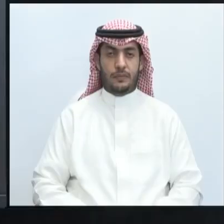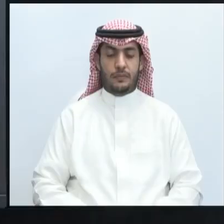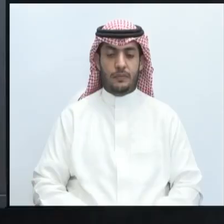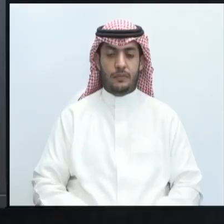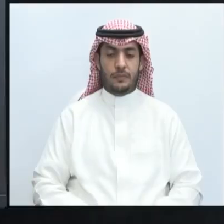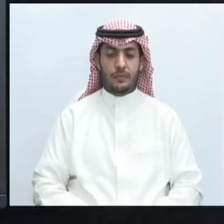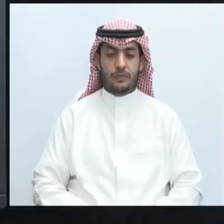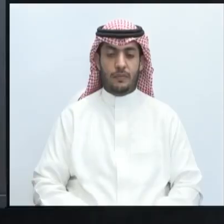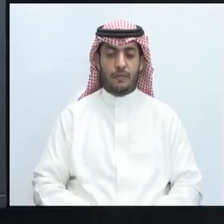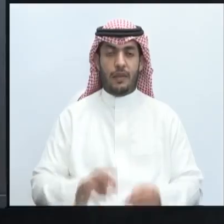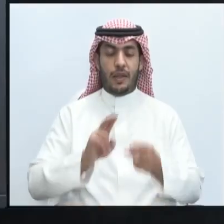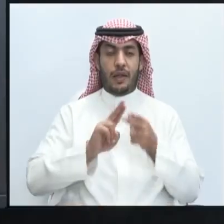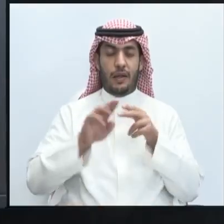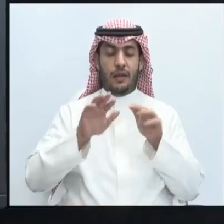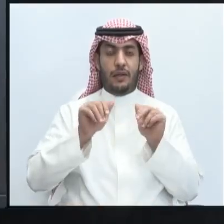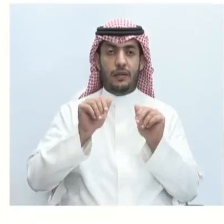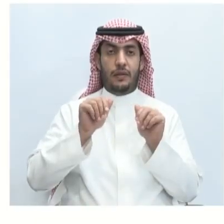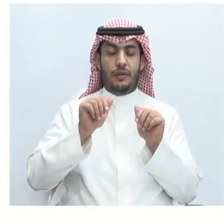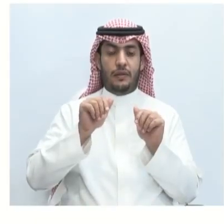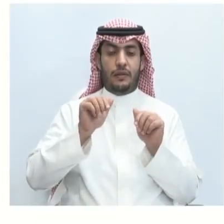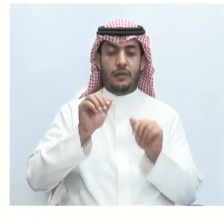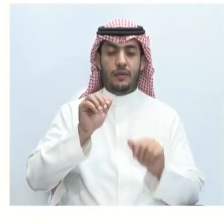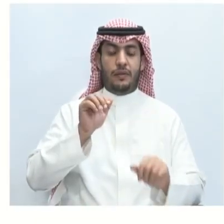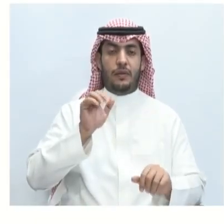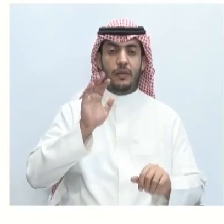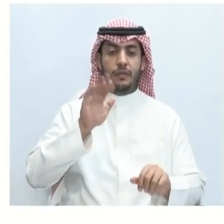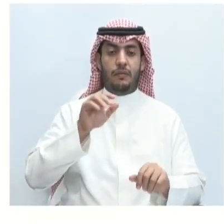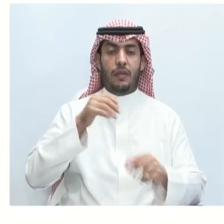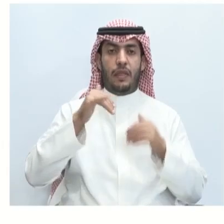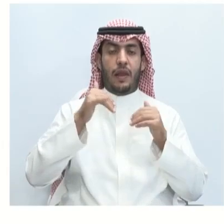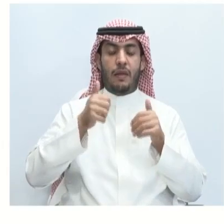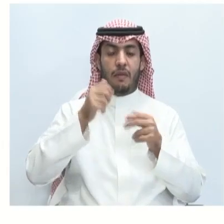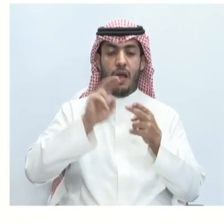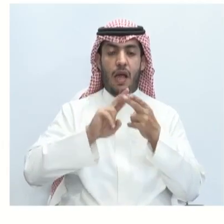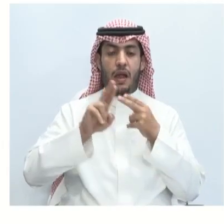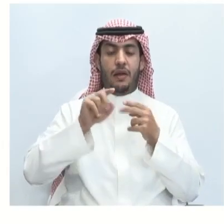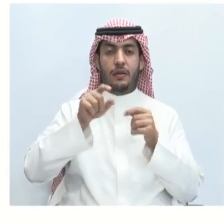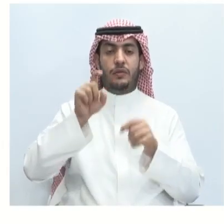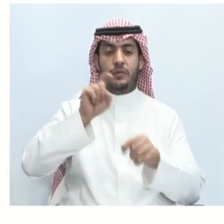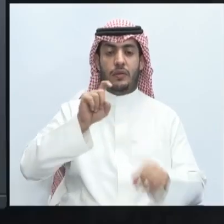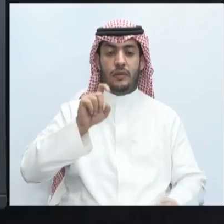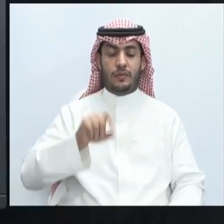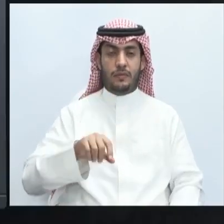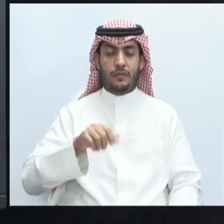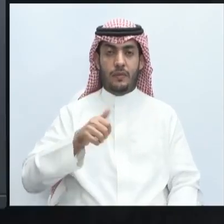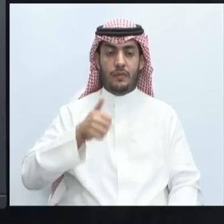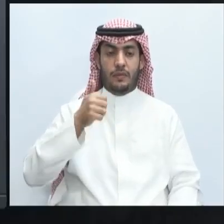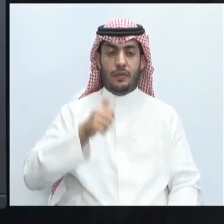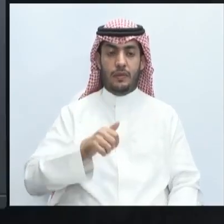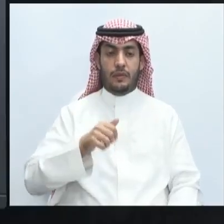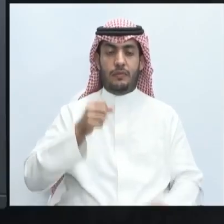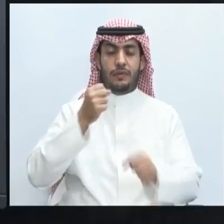هاي مبدعين وصلت الاجابه بارك الله فيكم لدينا اكثر من طريق نستطيع ان نحل بها هذا السؤال ها ابنائي